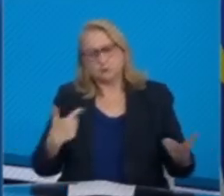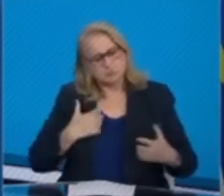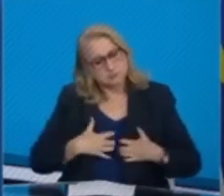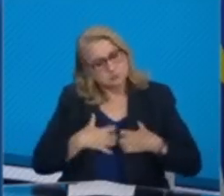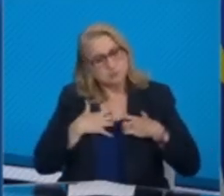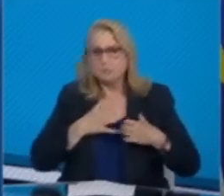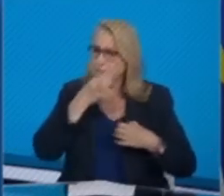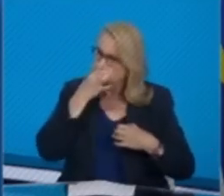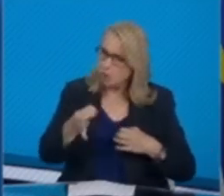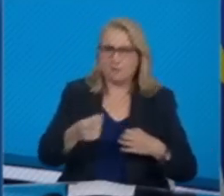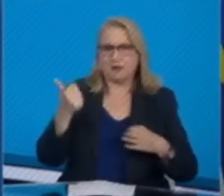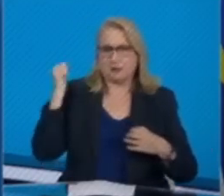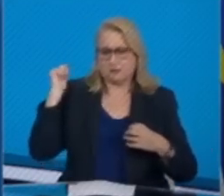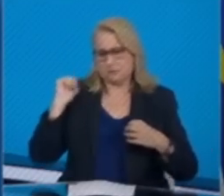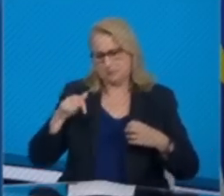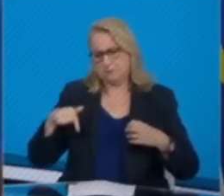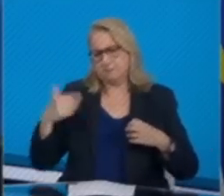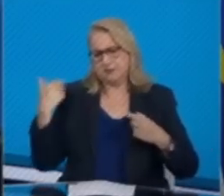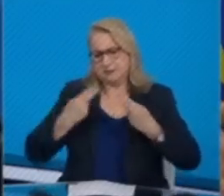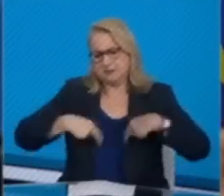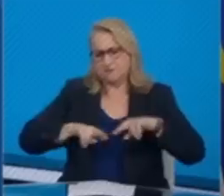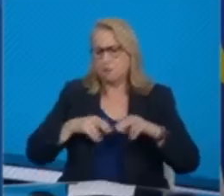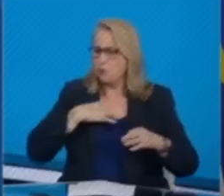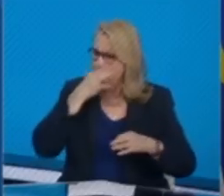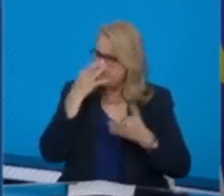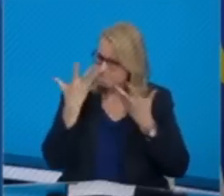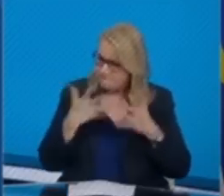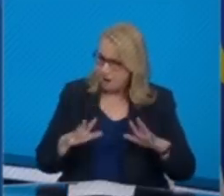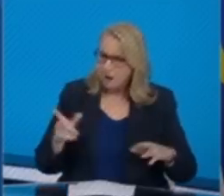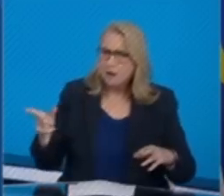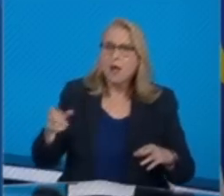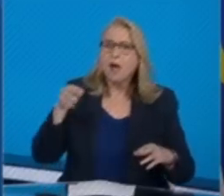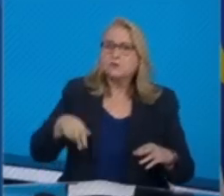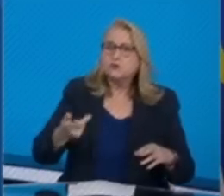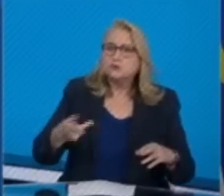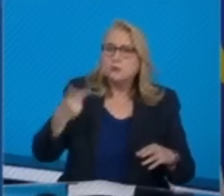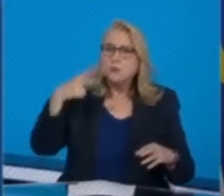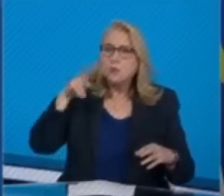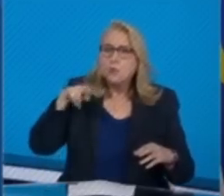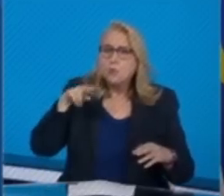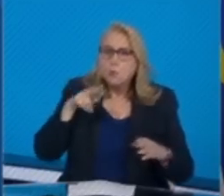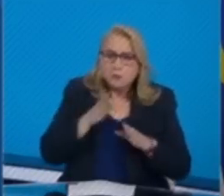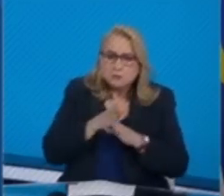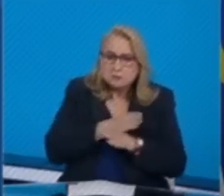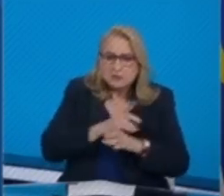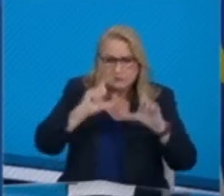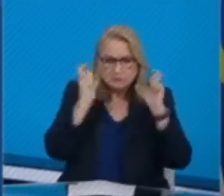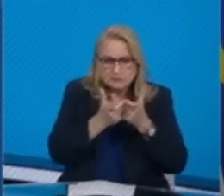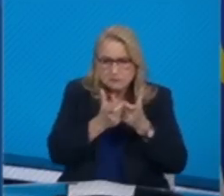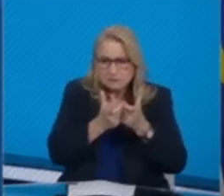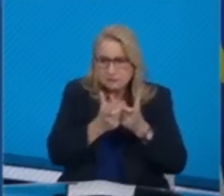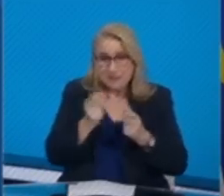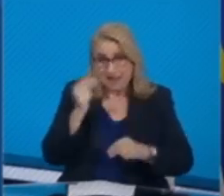δήμαρχος συλλαμβάνεται ουσιαστικά δύο μέρες πριν την εκλογή του, βρίσκεται ακόμα στην φυλακή, κατά την άποψή μας